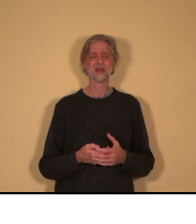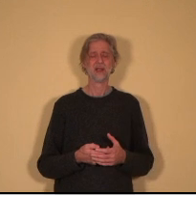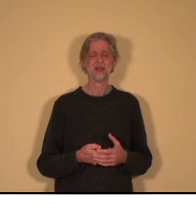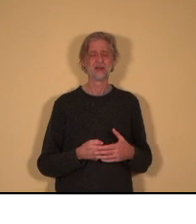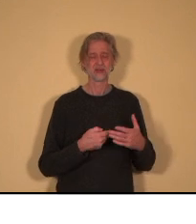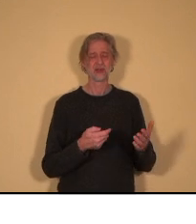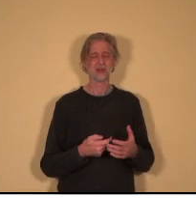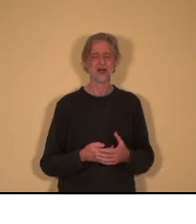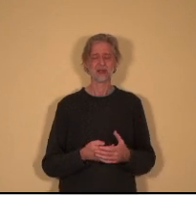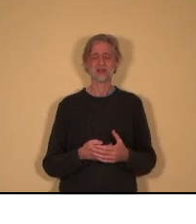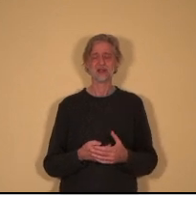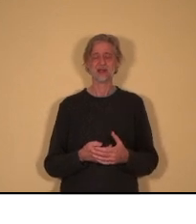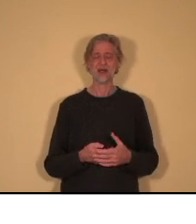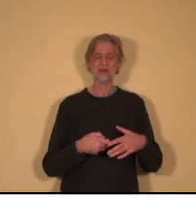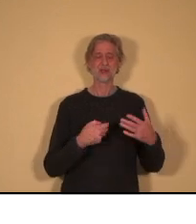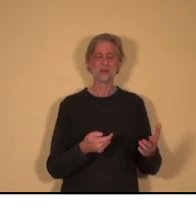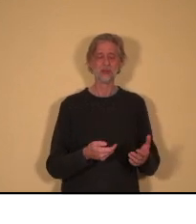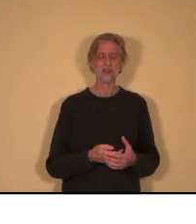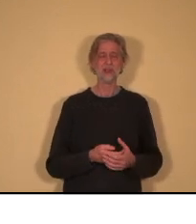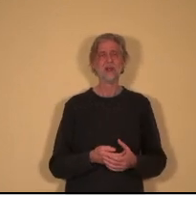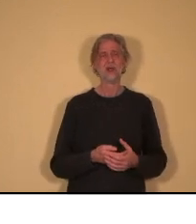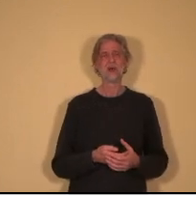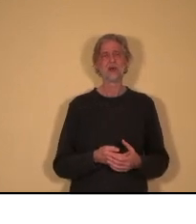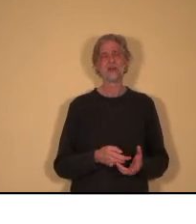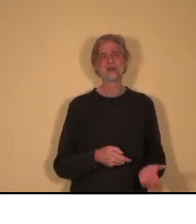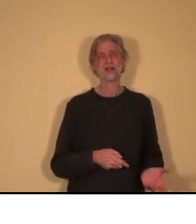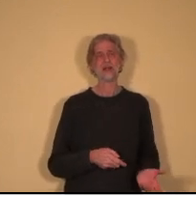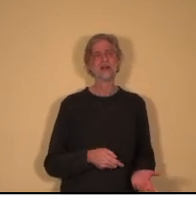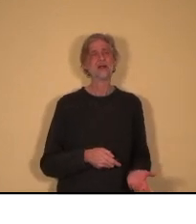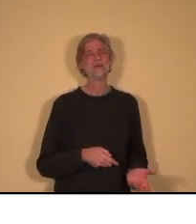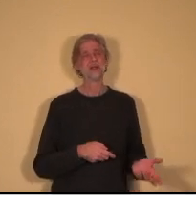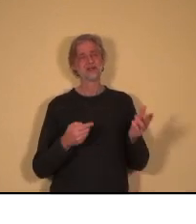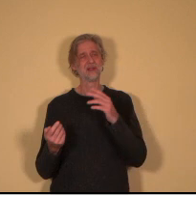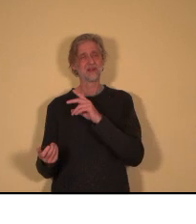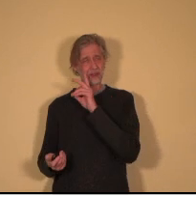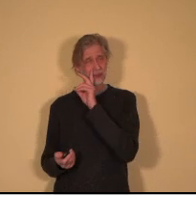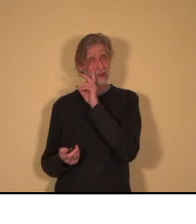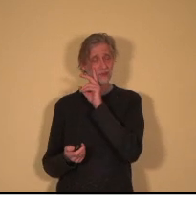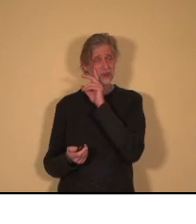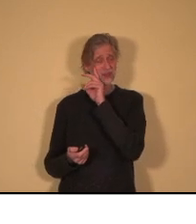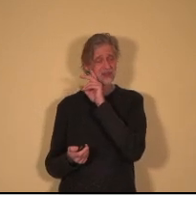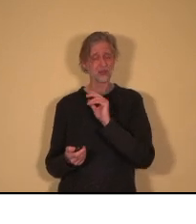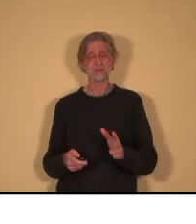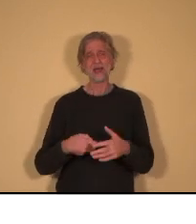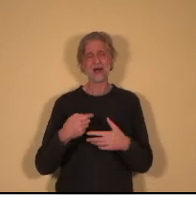Grad. Das lagert sich daran an, wird gebunden und dann wird diese